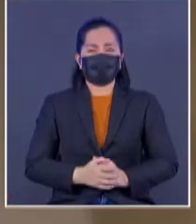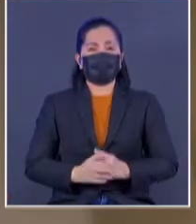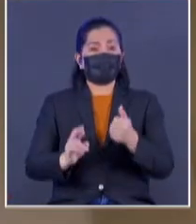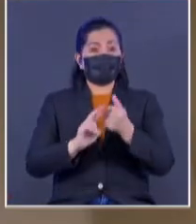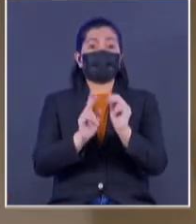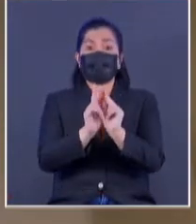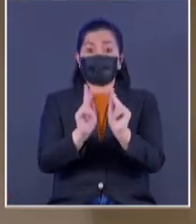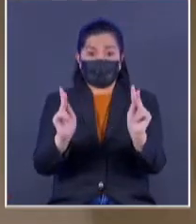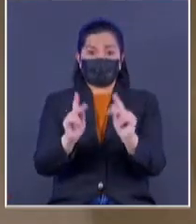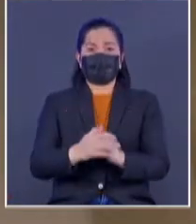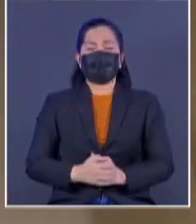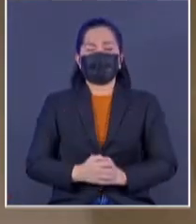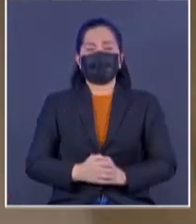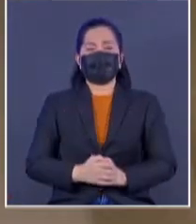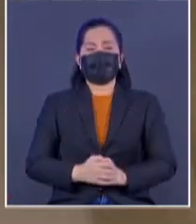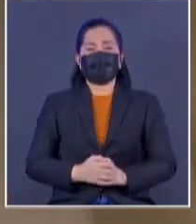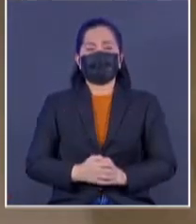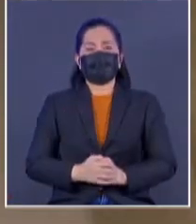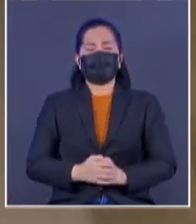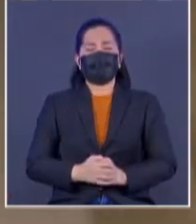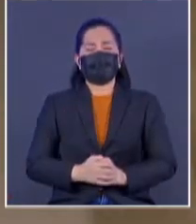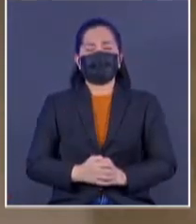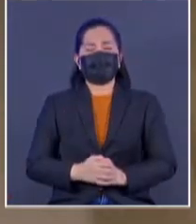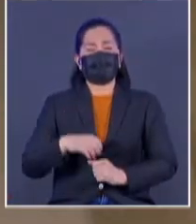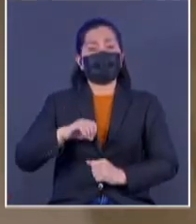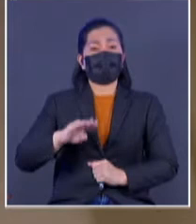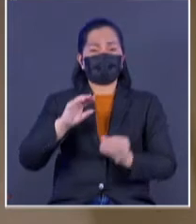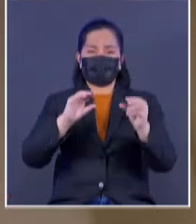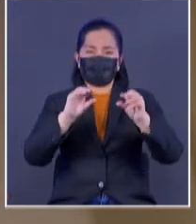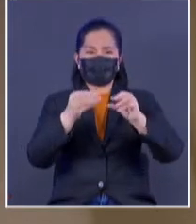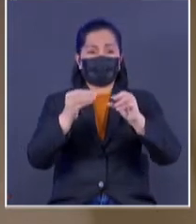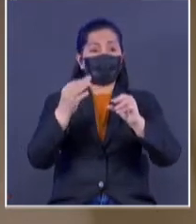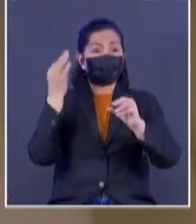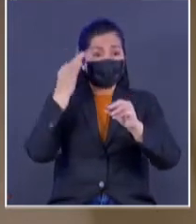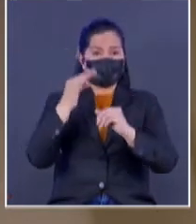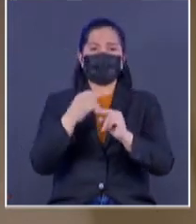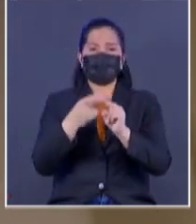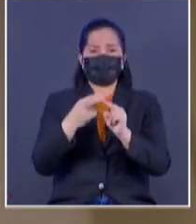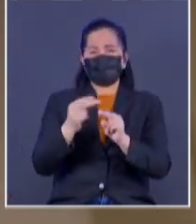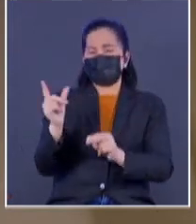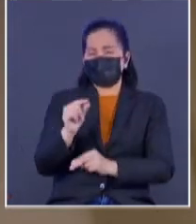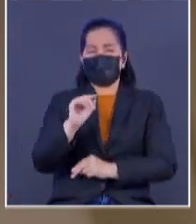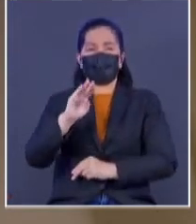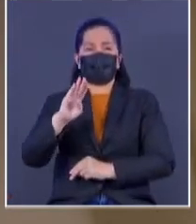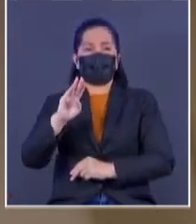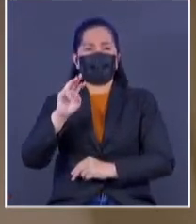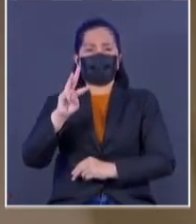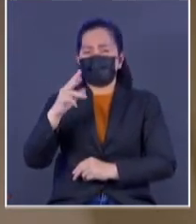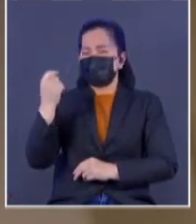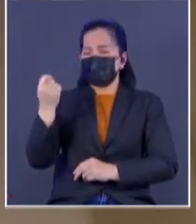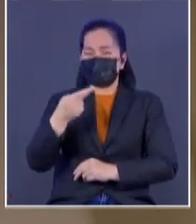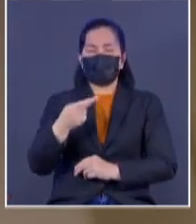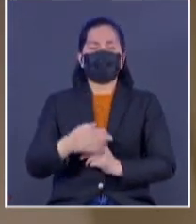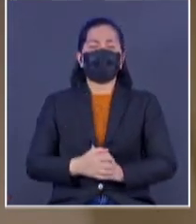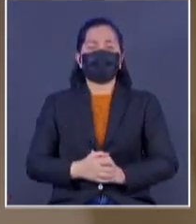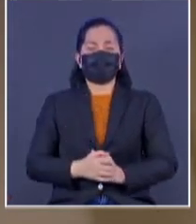กรรมการผู้อำนวยการใหญ่รักษาการกรรมการผู้อำนวยการใหญ่บริษัทวิทยุการบินแห่งประเทศไทยหรือว่าบวท.เนี่ยนะครับบริษัทวิทยุการบิน